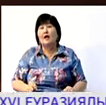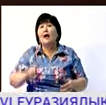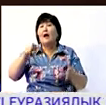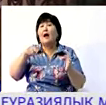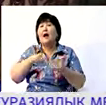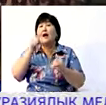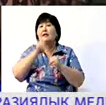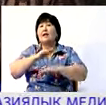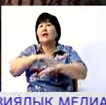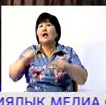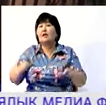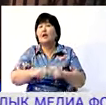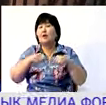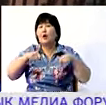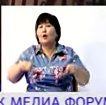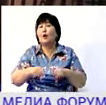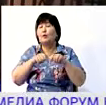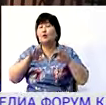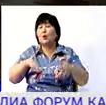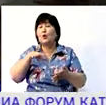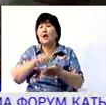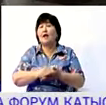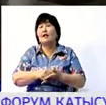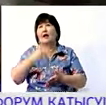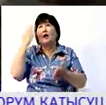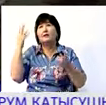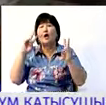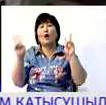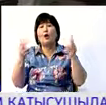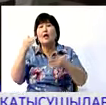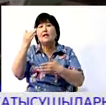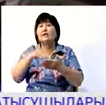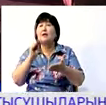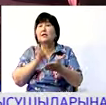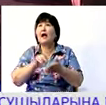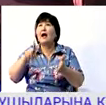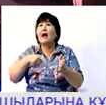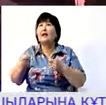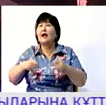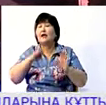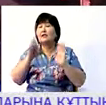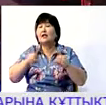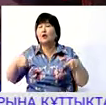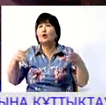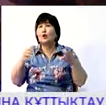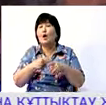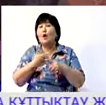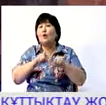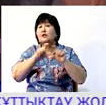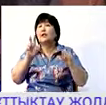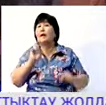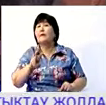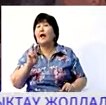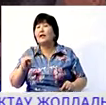Қалада жиі тәртіп бұзылып, құқық бұзушылық деректері орын алатын көңіл көтеру орындарының тізбесі жасалды. Қала әкімдігі жанынан құрылған топ осы нысандарды